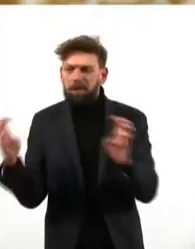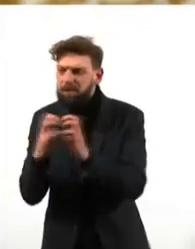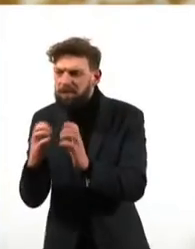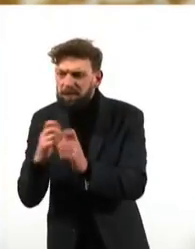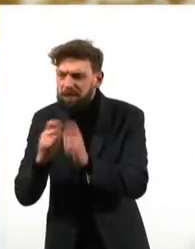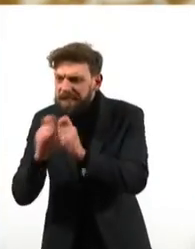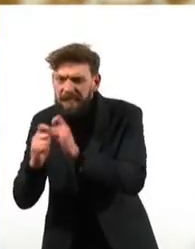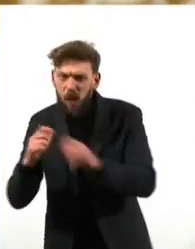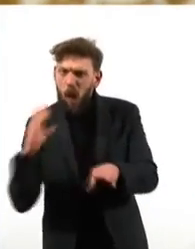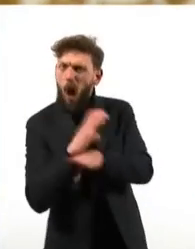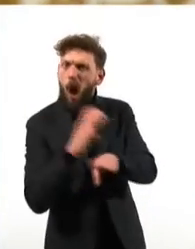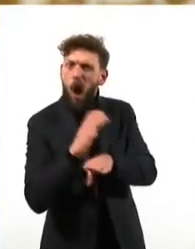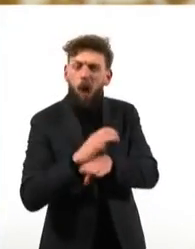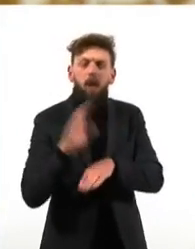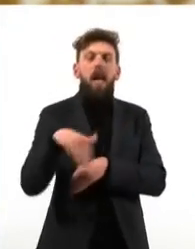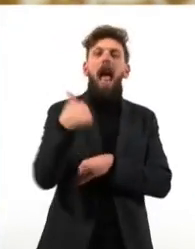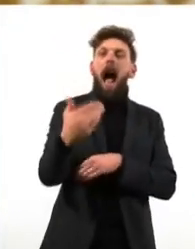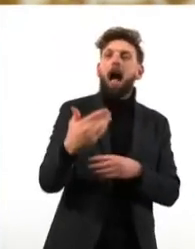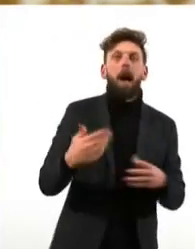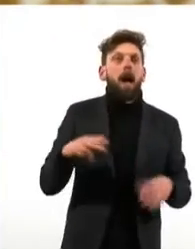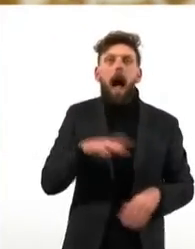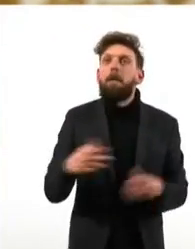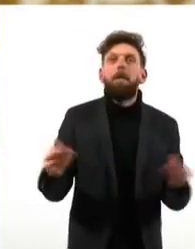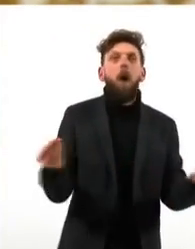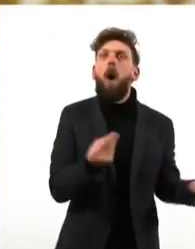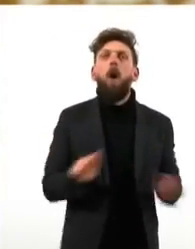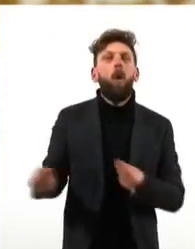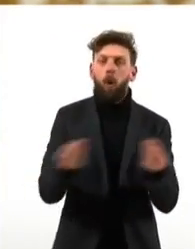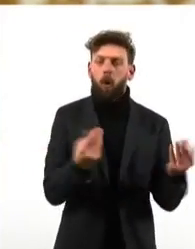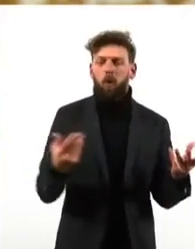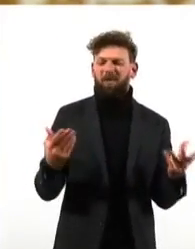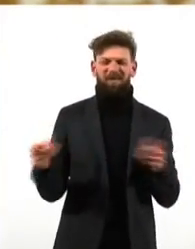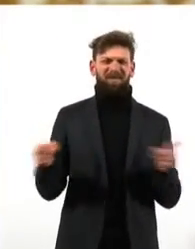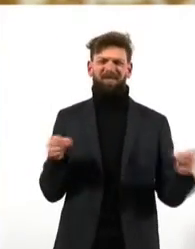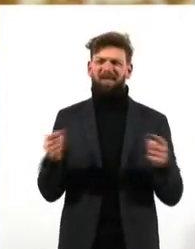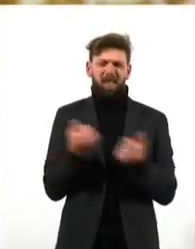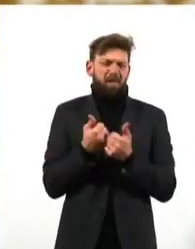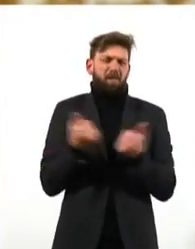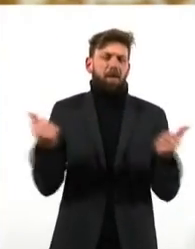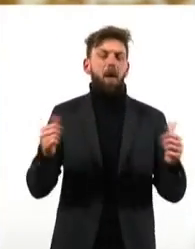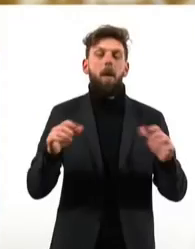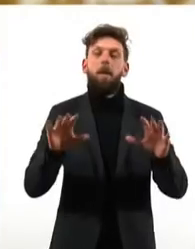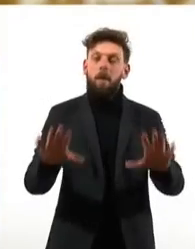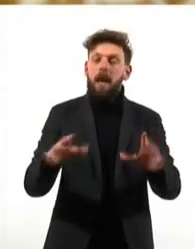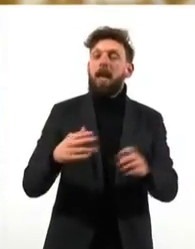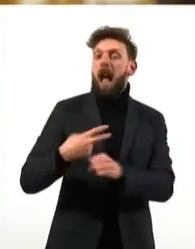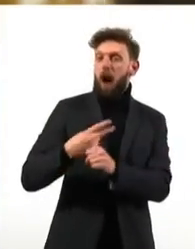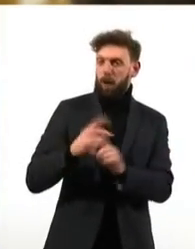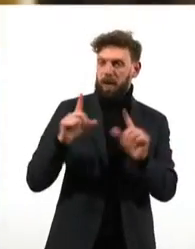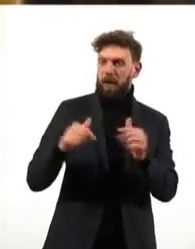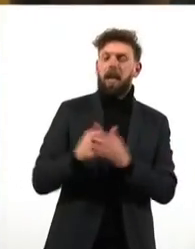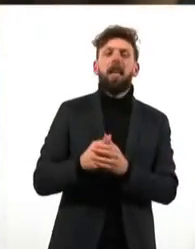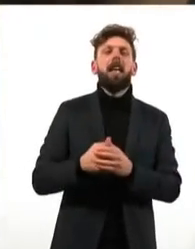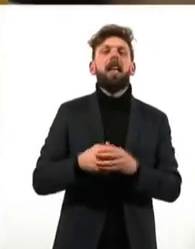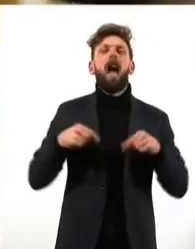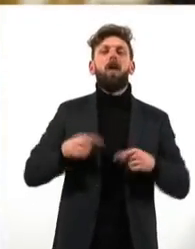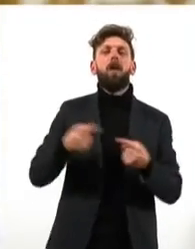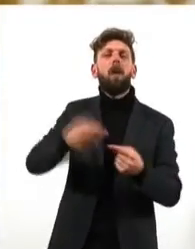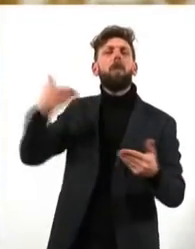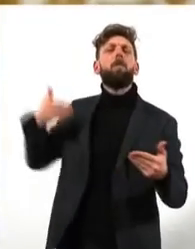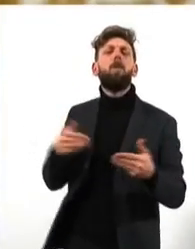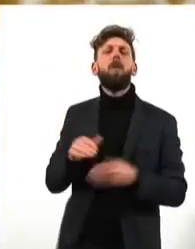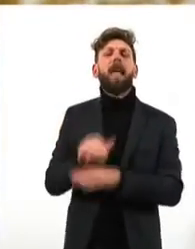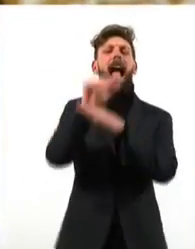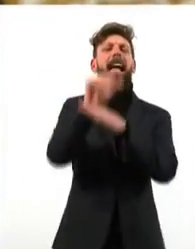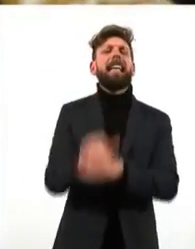etc. Et c'est extrêmement difficile. Néanmoins, il y a des outils. Le gouvernement précédent a mis en place la garantie visale, qui